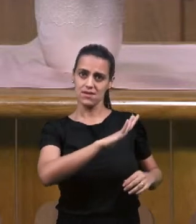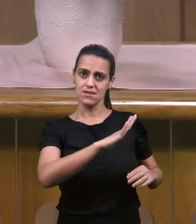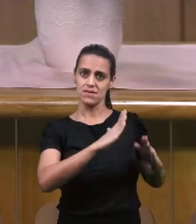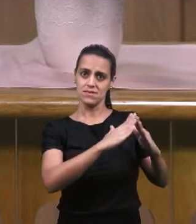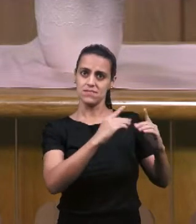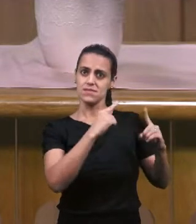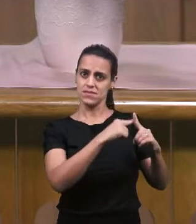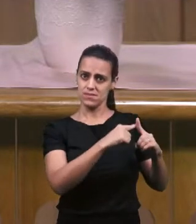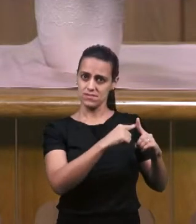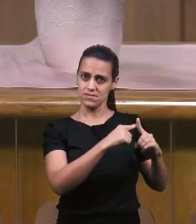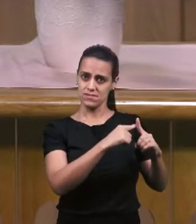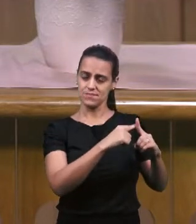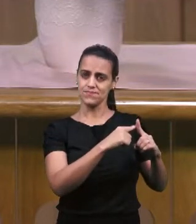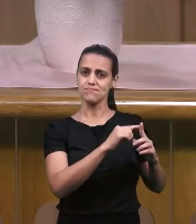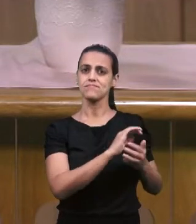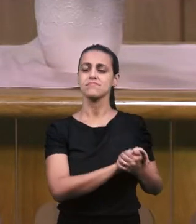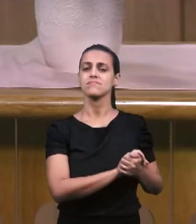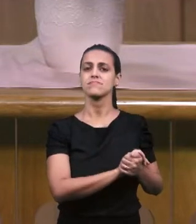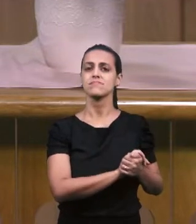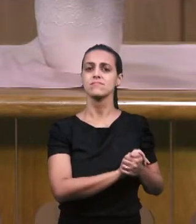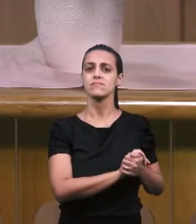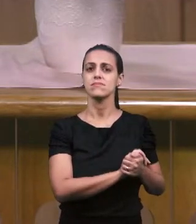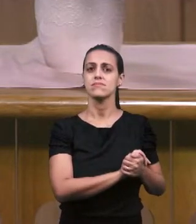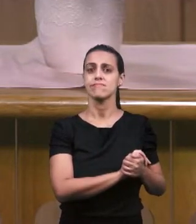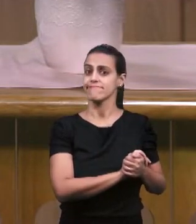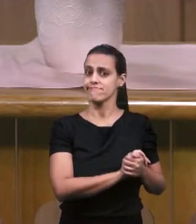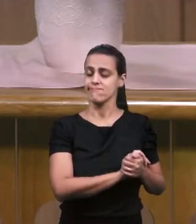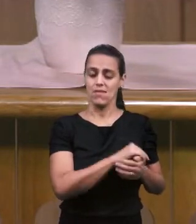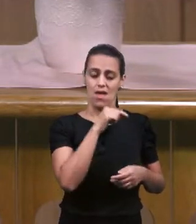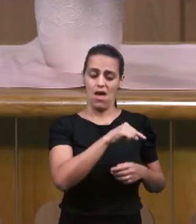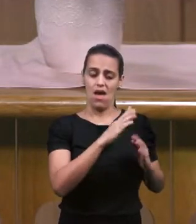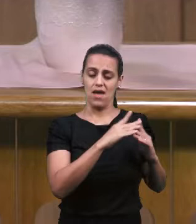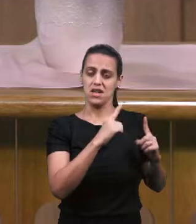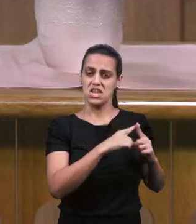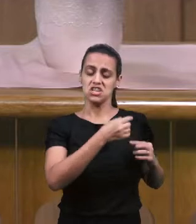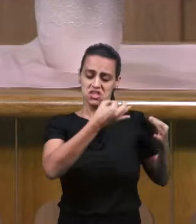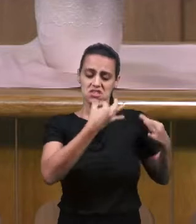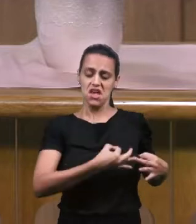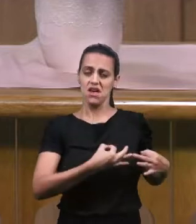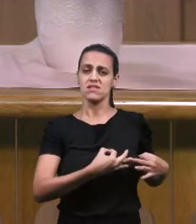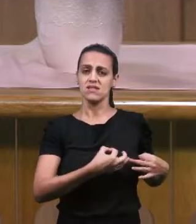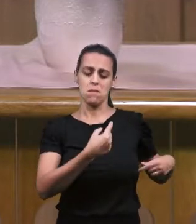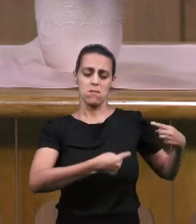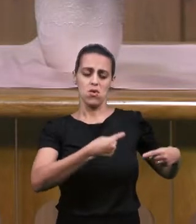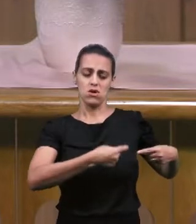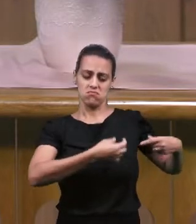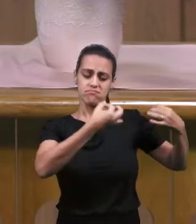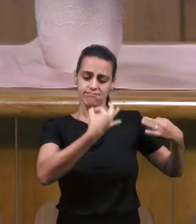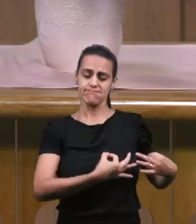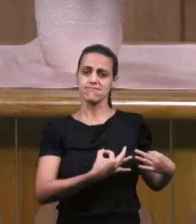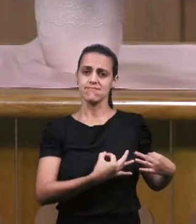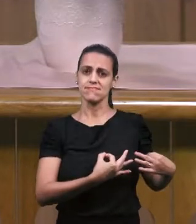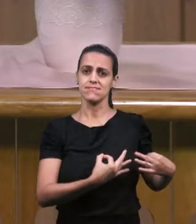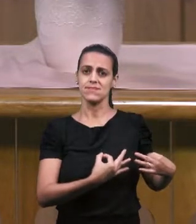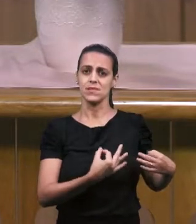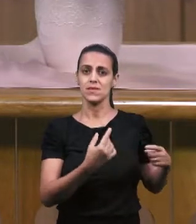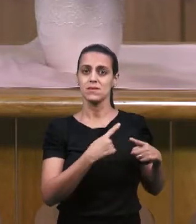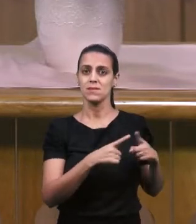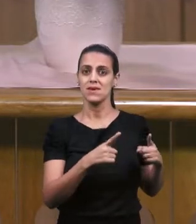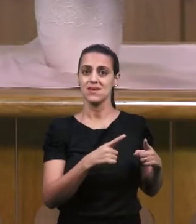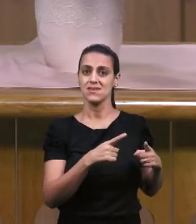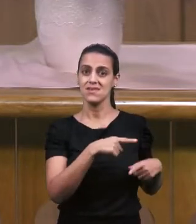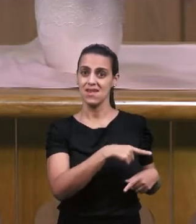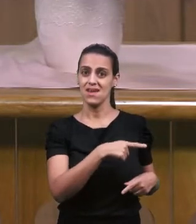Par rapport à cela, l'Église, elle était politiquement correcte. Mais, afin qu'elle soit